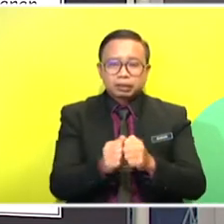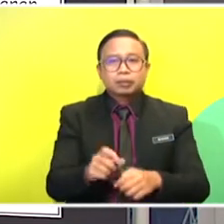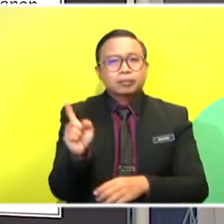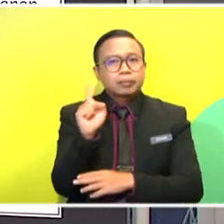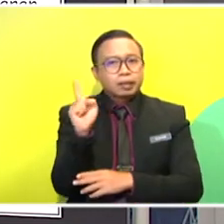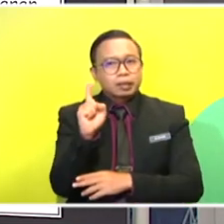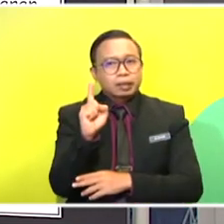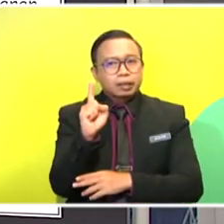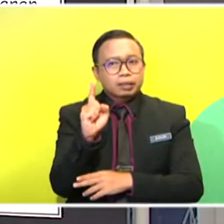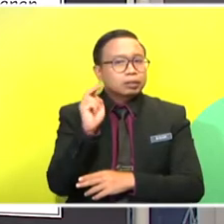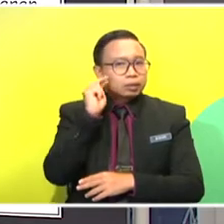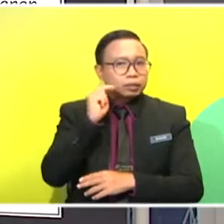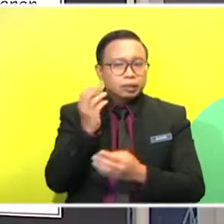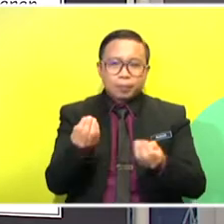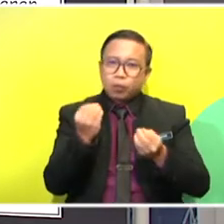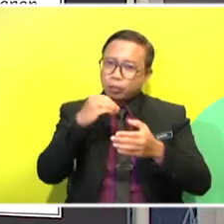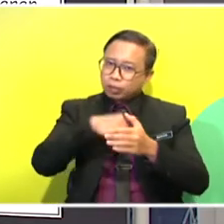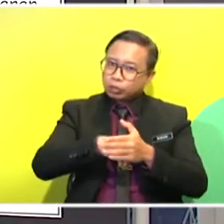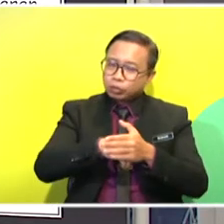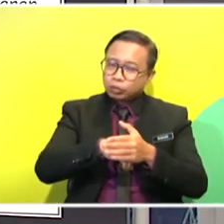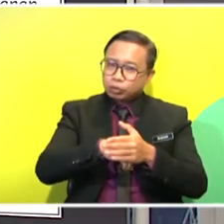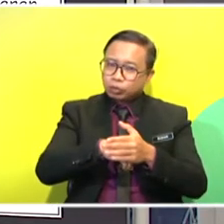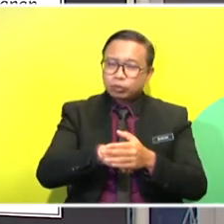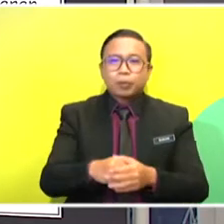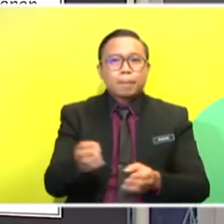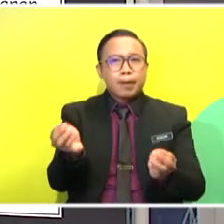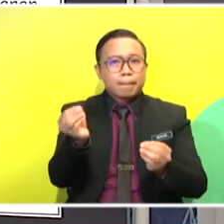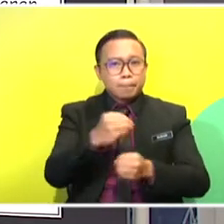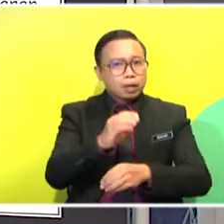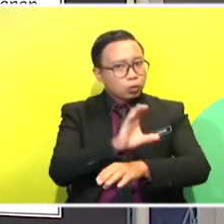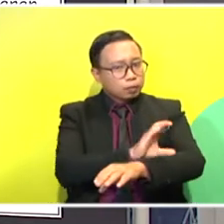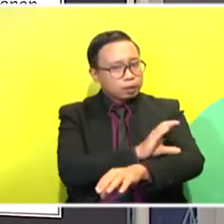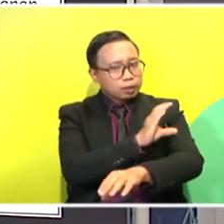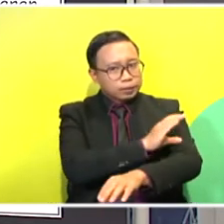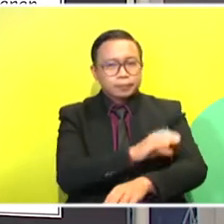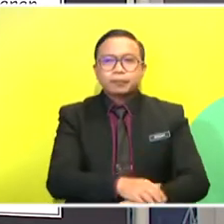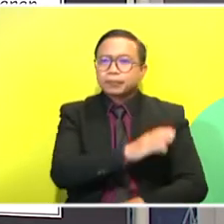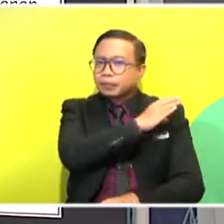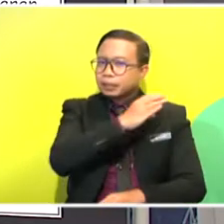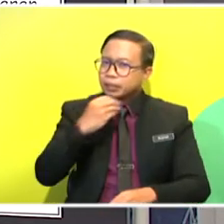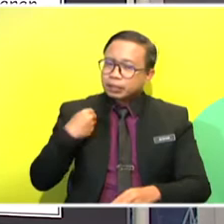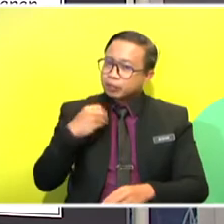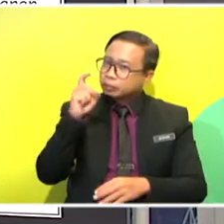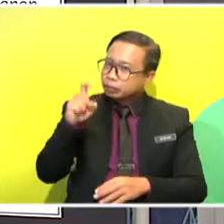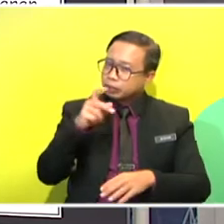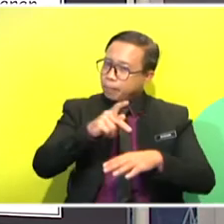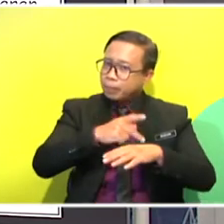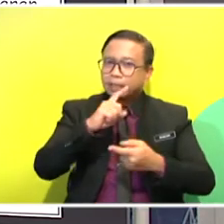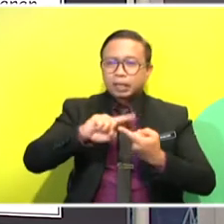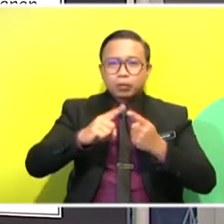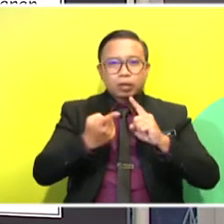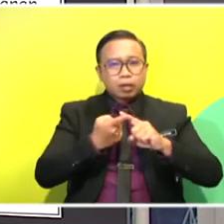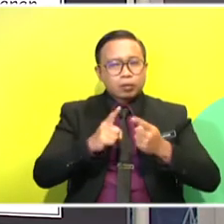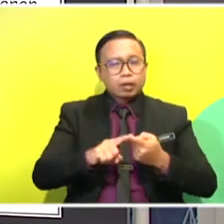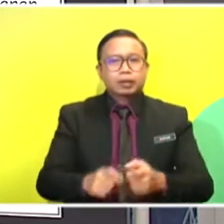mana Nisa nak masuk ke makmal komputer. Tak sabar-sabar nak lakukan aktiviti dan perlu memanggil rakan-rakan. Selain